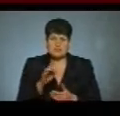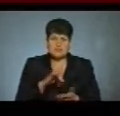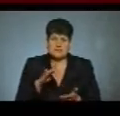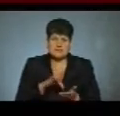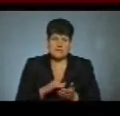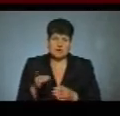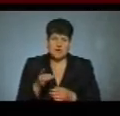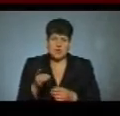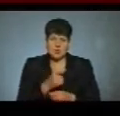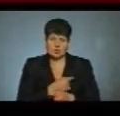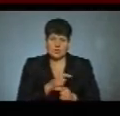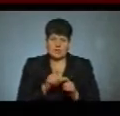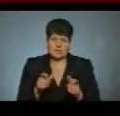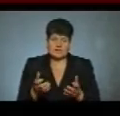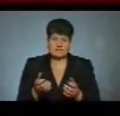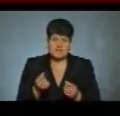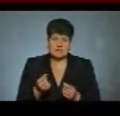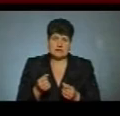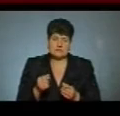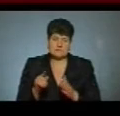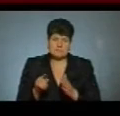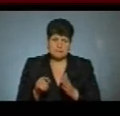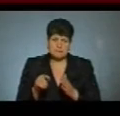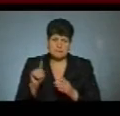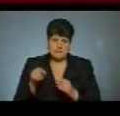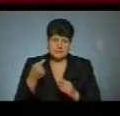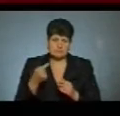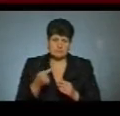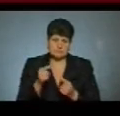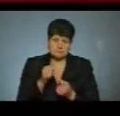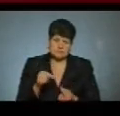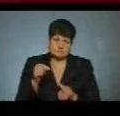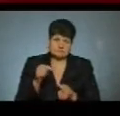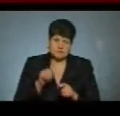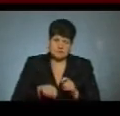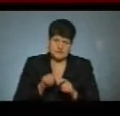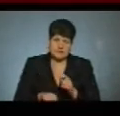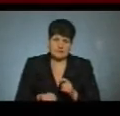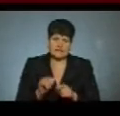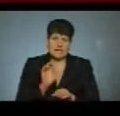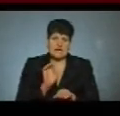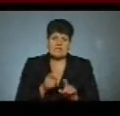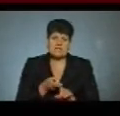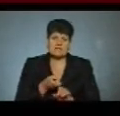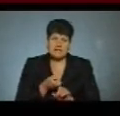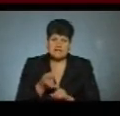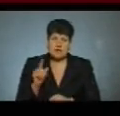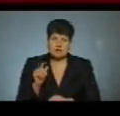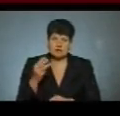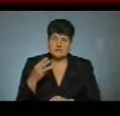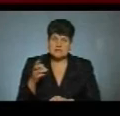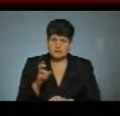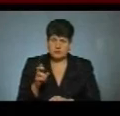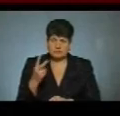районної лікарні, де взято матеріал для визначення його на коронавірусну інфекцію. У понеділок, 30 березня,